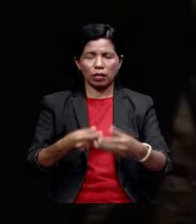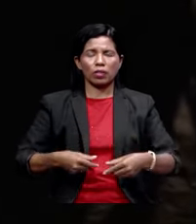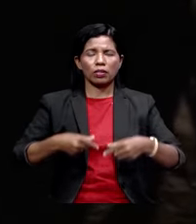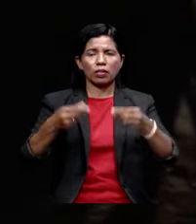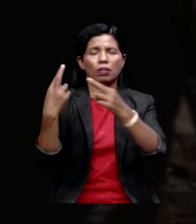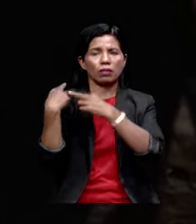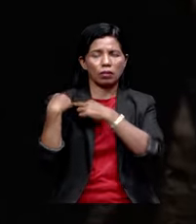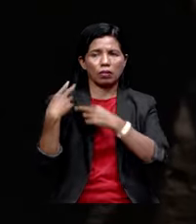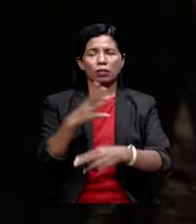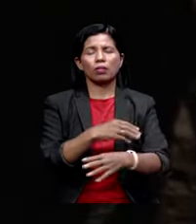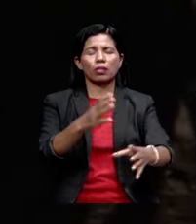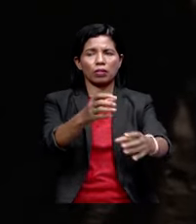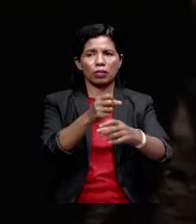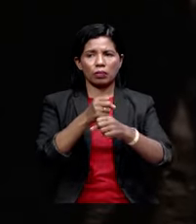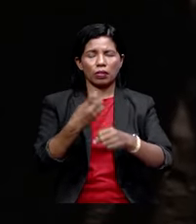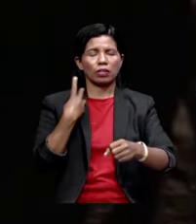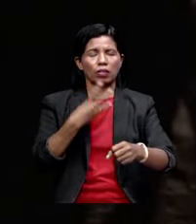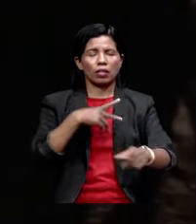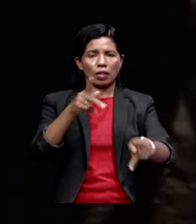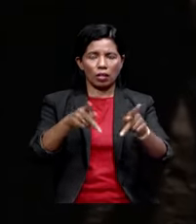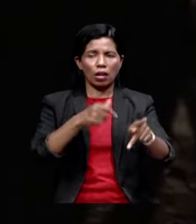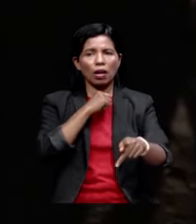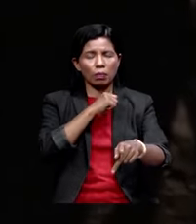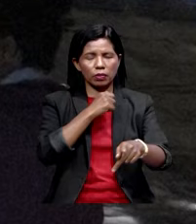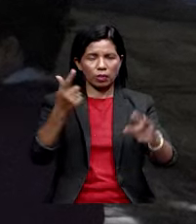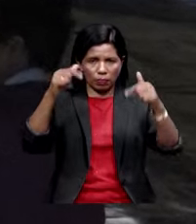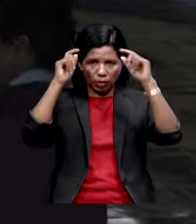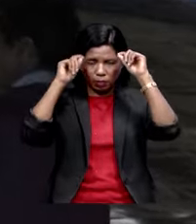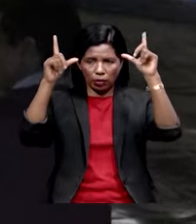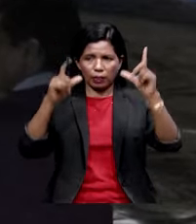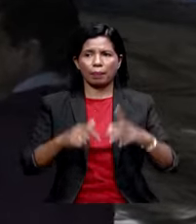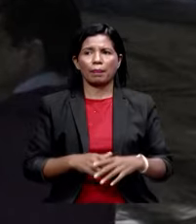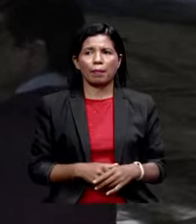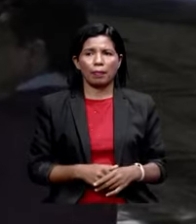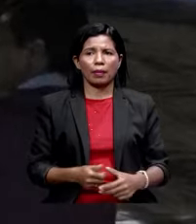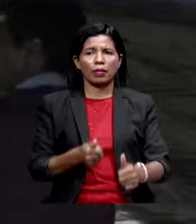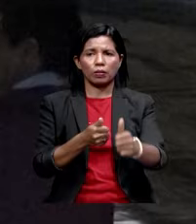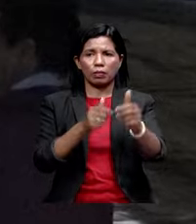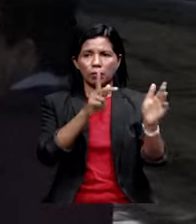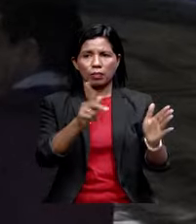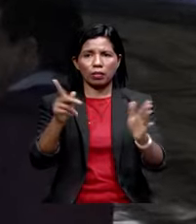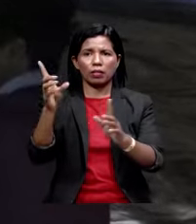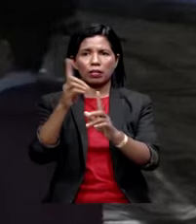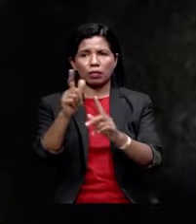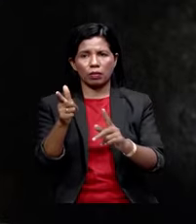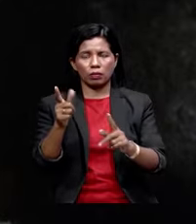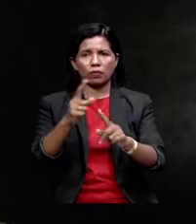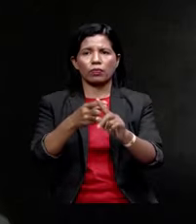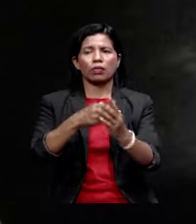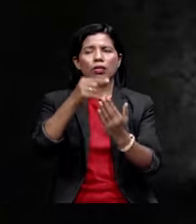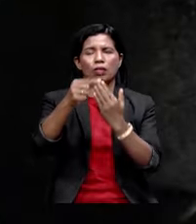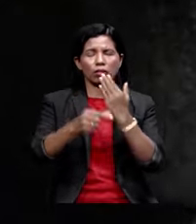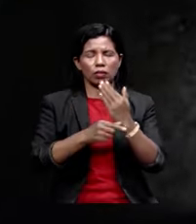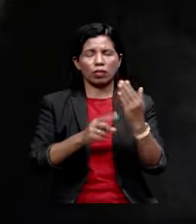tomak se hirus batang huri simu mitani misionaris sira tu mai Timor Leste alende ne tur plano ya lor ronor fulang agustu ne do